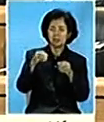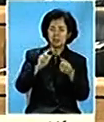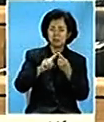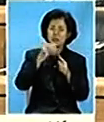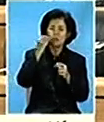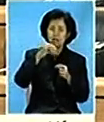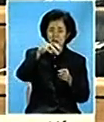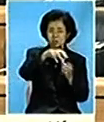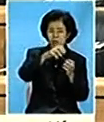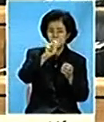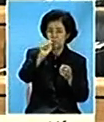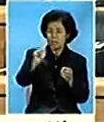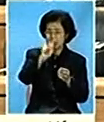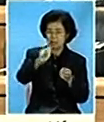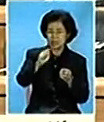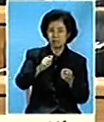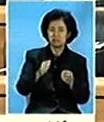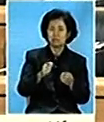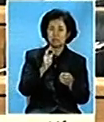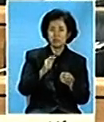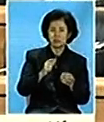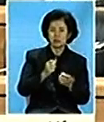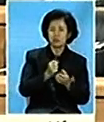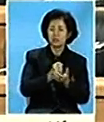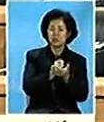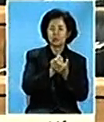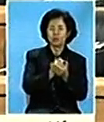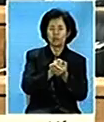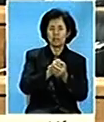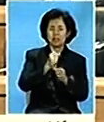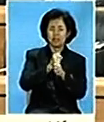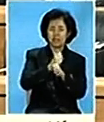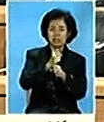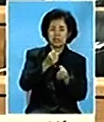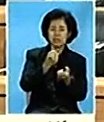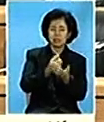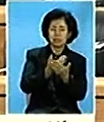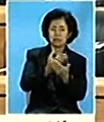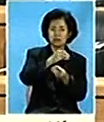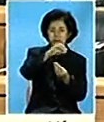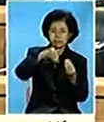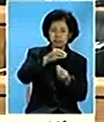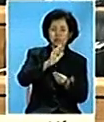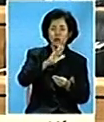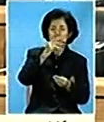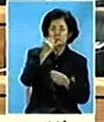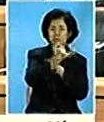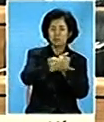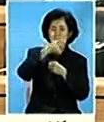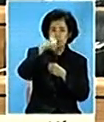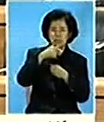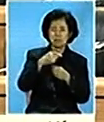จะเป็นกลไกที่สำคัญในการจะขับเคลื่อนเศรษฐกิจของประเทศไทยเพราะเราจะไปพึ่งจากอเมริกายุโรปคงไม่